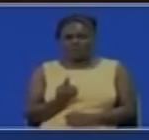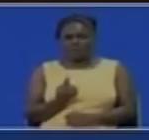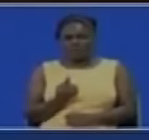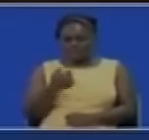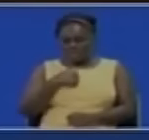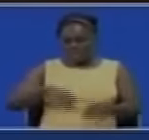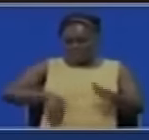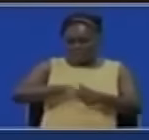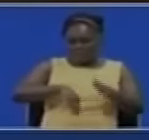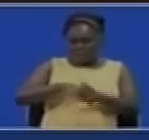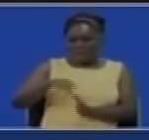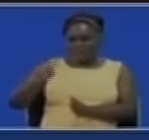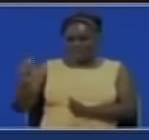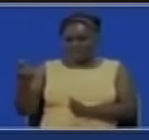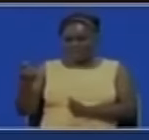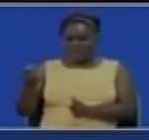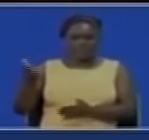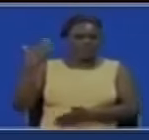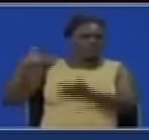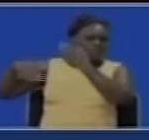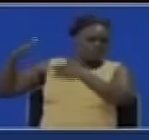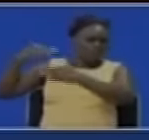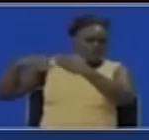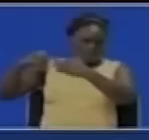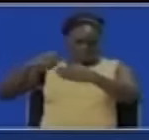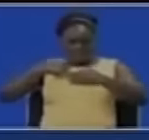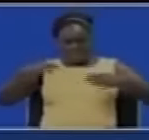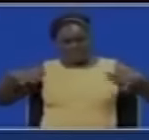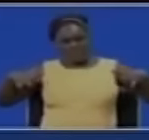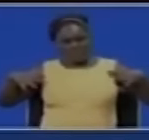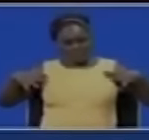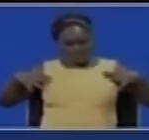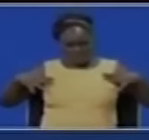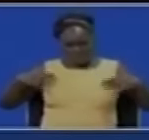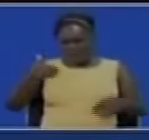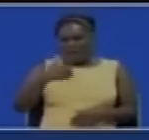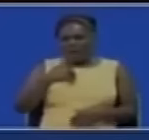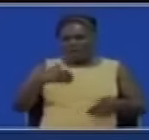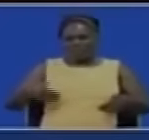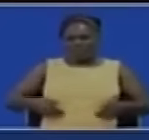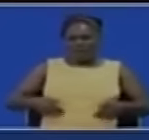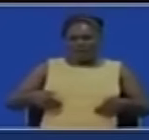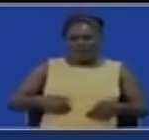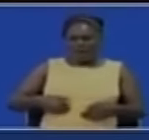Kenya kabla yeye hajazaliwa. And I'm very proud to have such a president kuwa ndiye